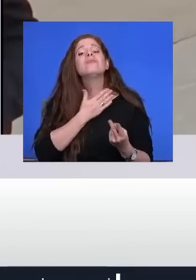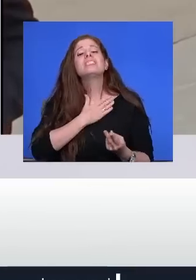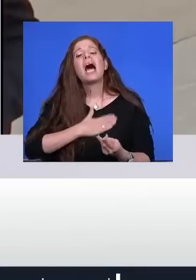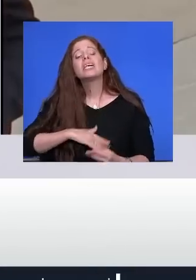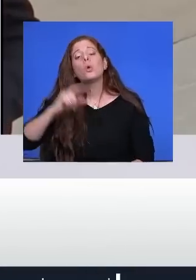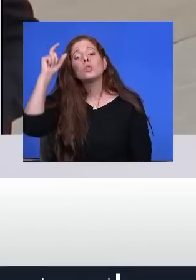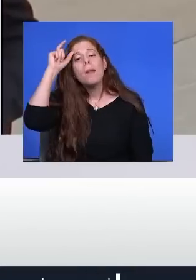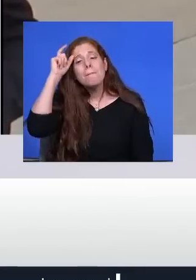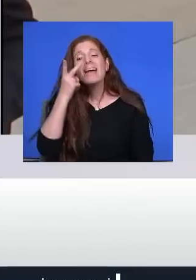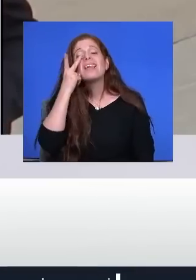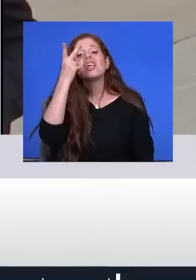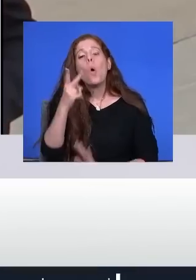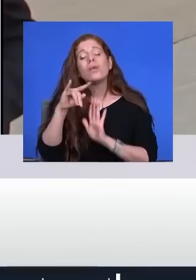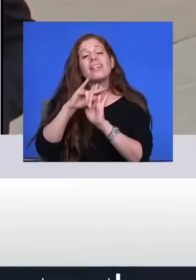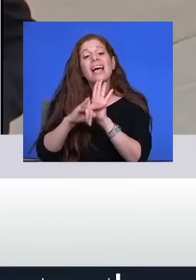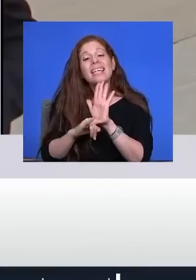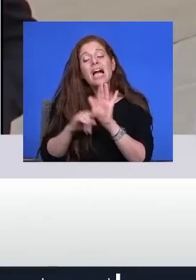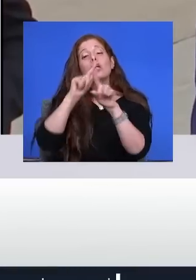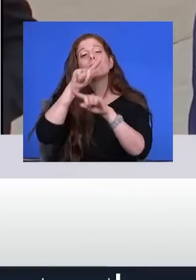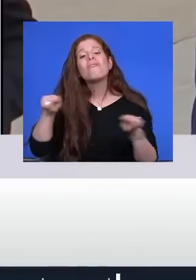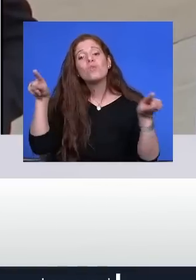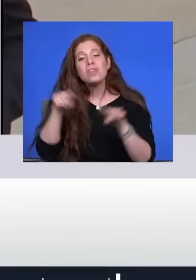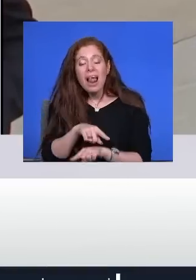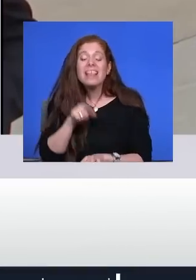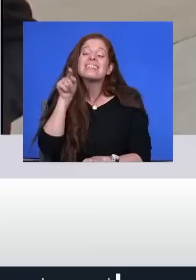לראות את החקיקה הזאת מבוטלת.